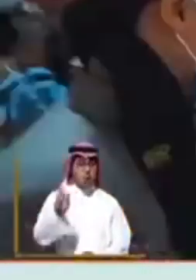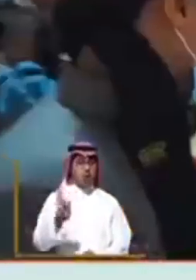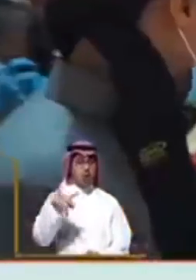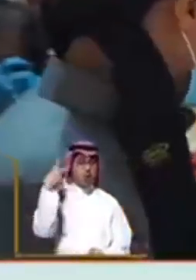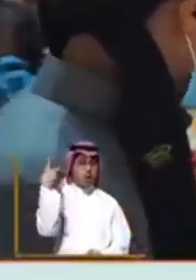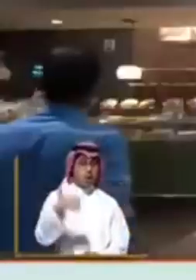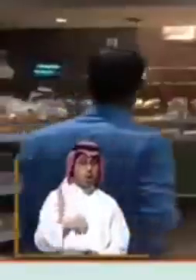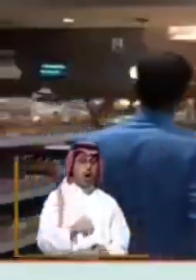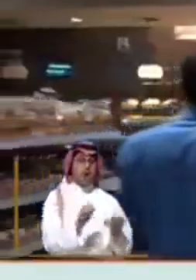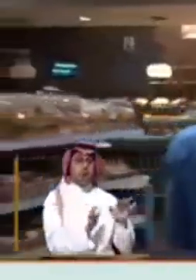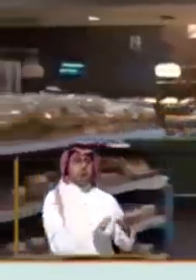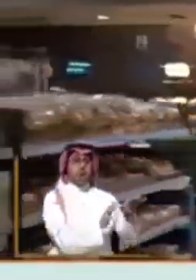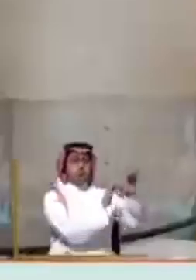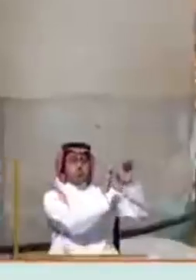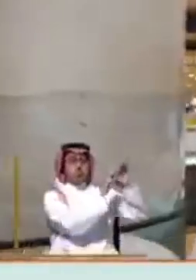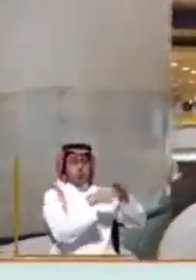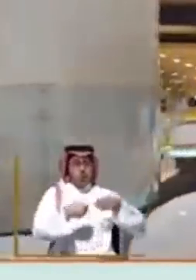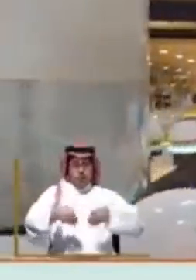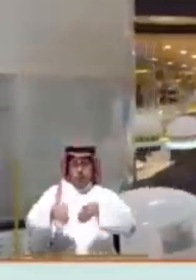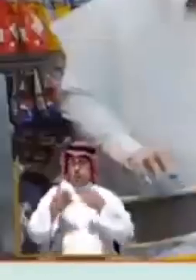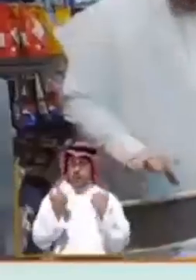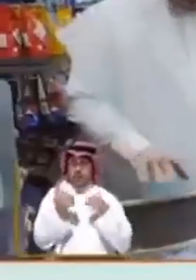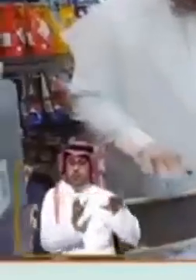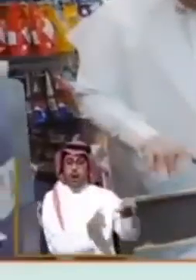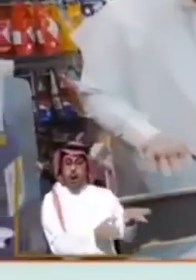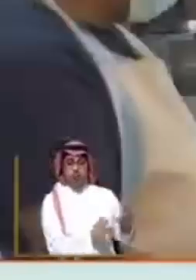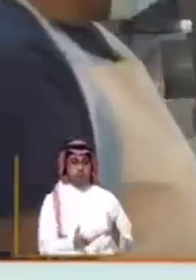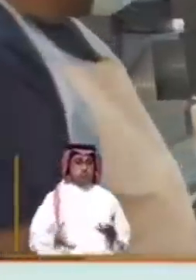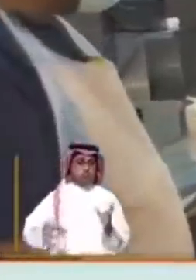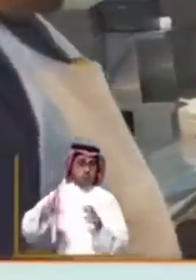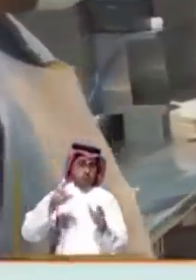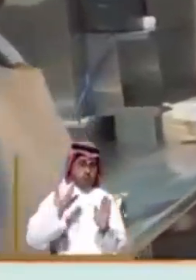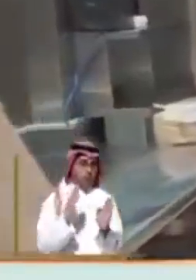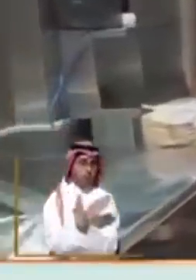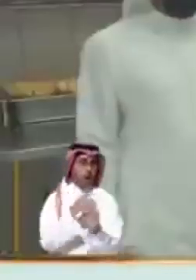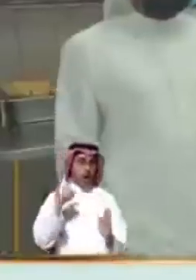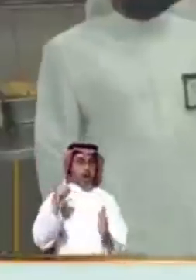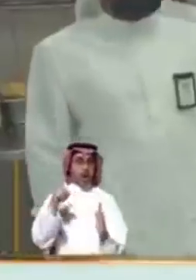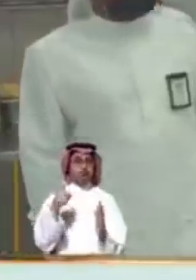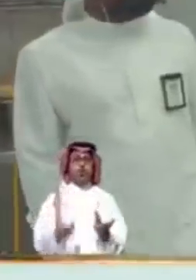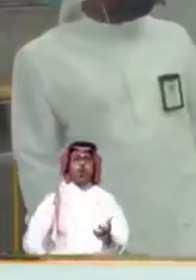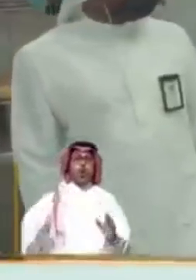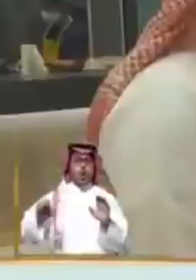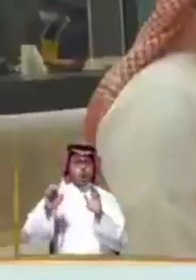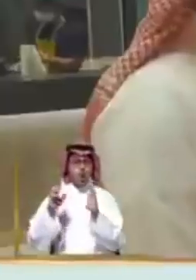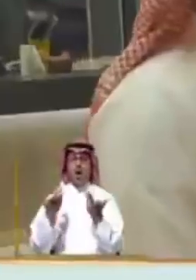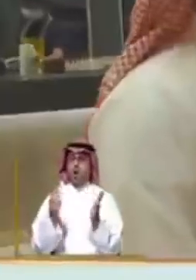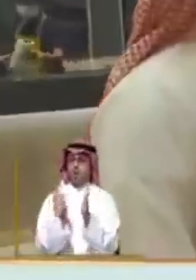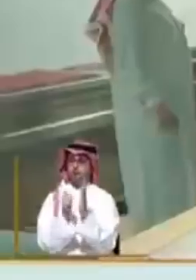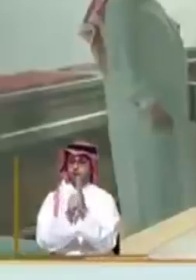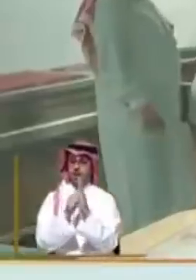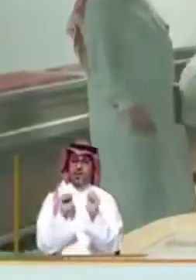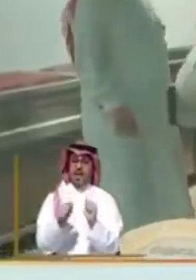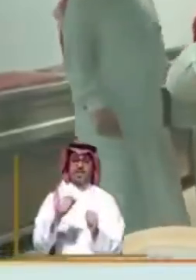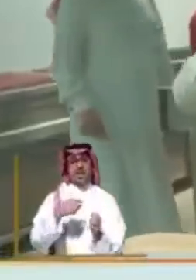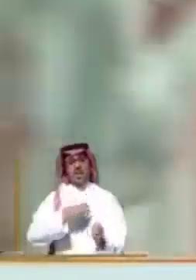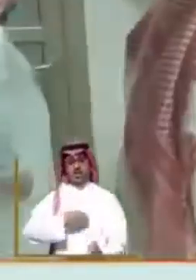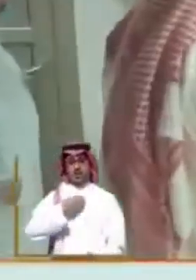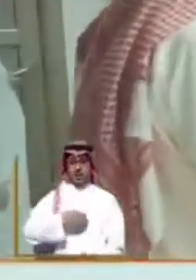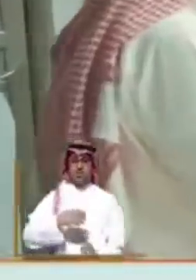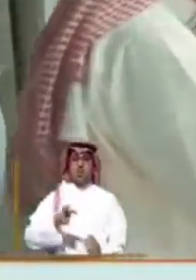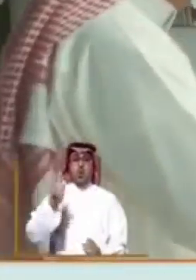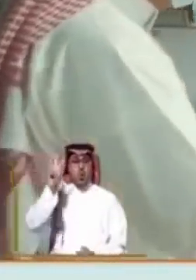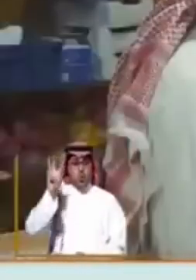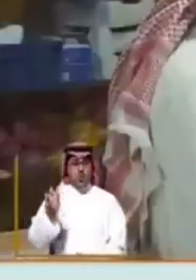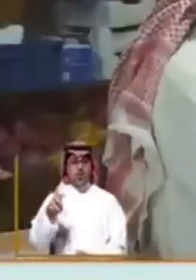مخالفة للتكدس في الأسواق المركزية و7 مخالفات في مساكن العمالة، إضافة إلى 30 مخالفة